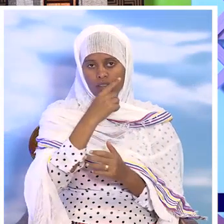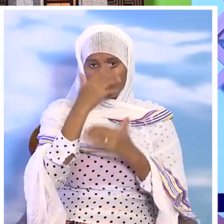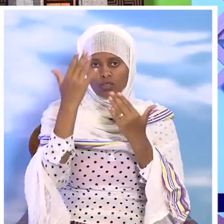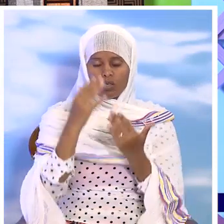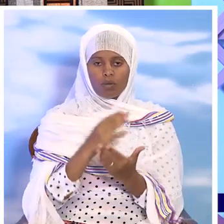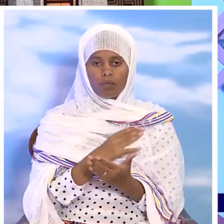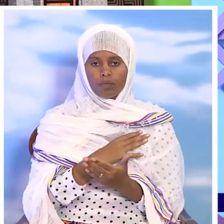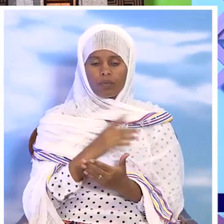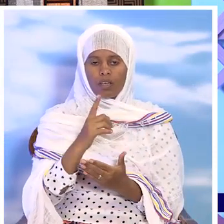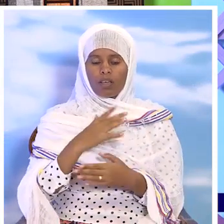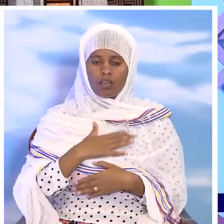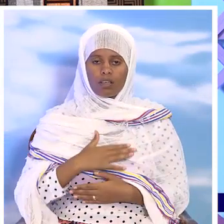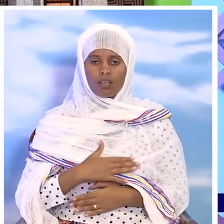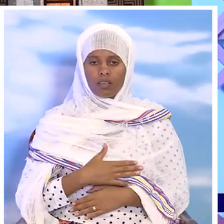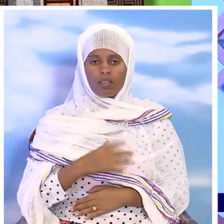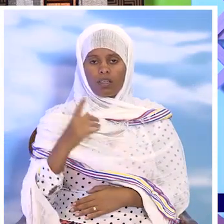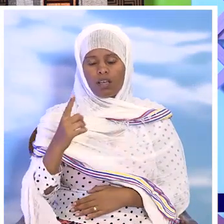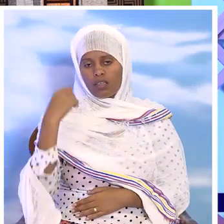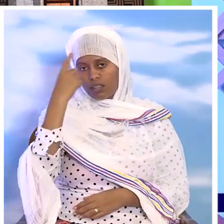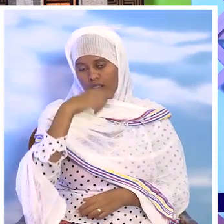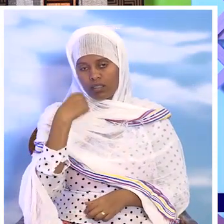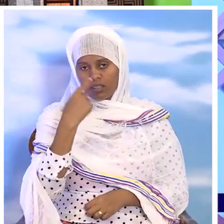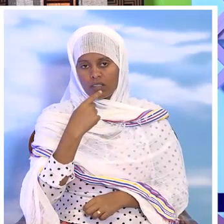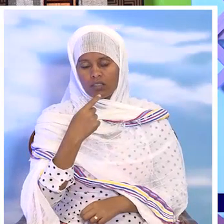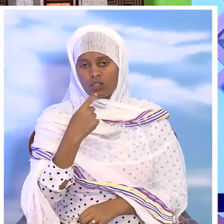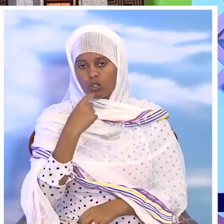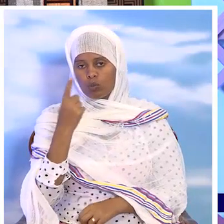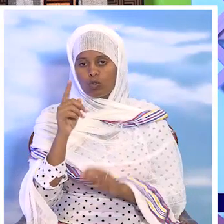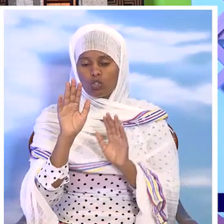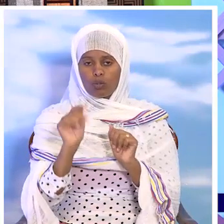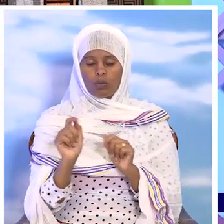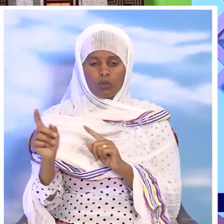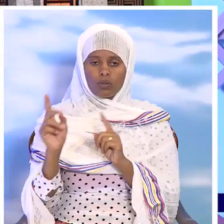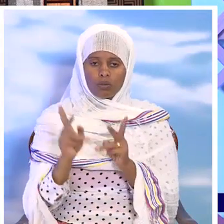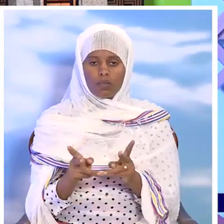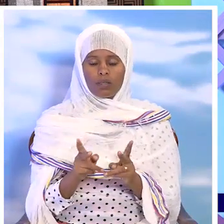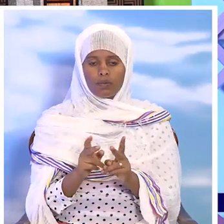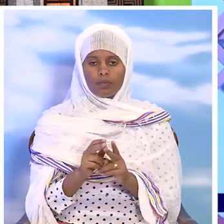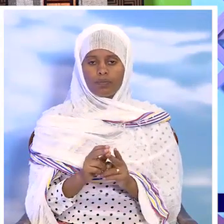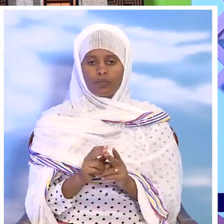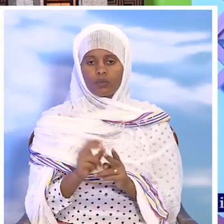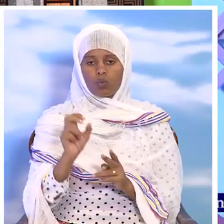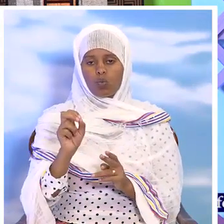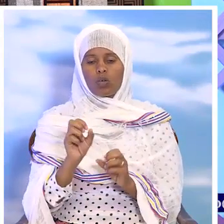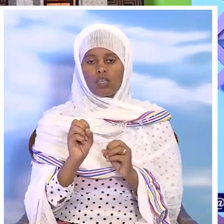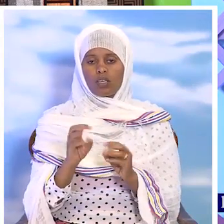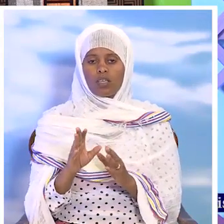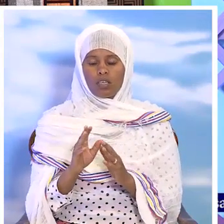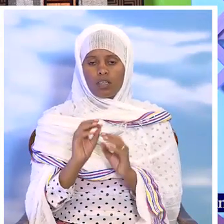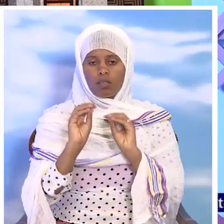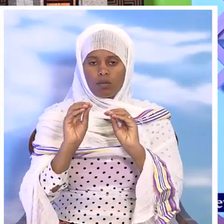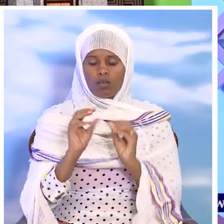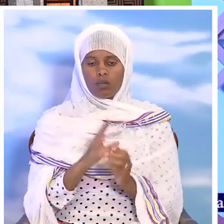ሓደ ኣካል ሓደ ገፅ ዝብሉ ዝነበሩ ድማኒ ወንጀል ተሰበኸሎም